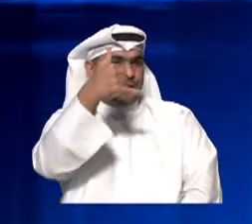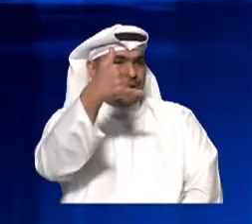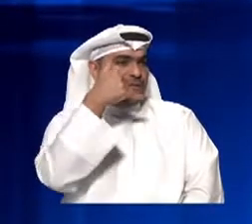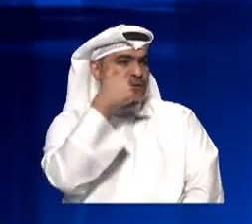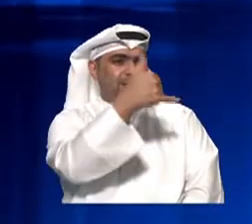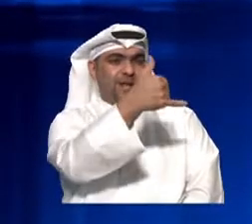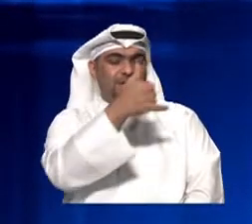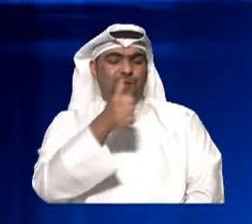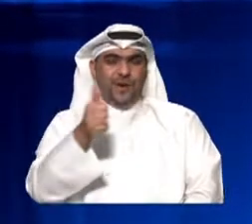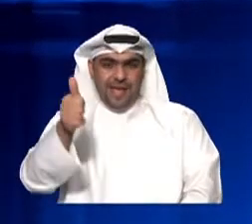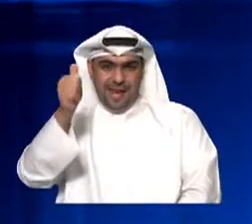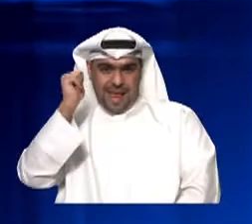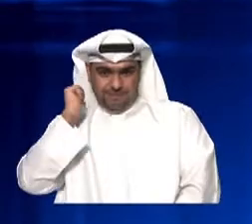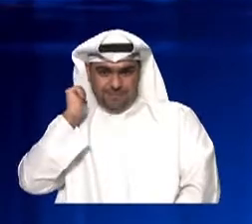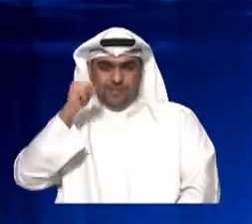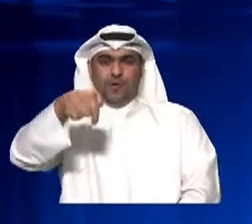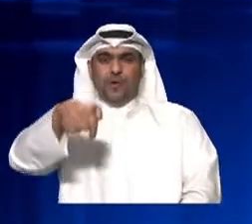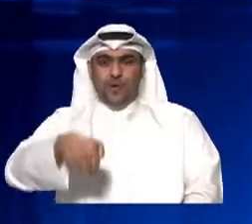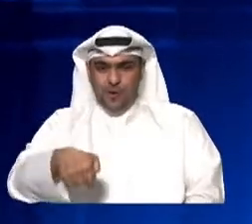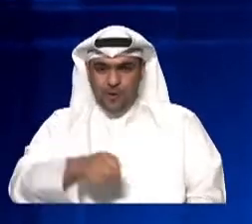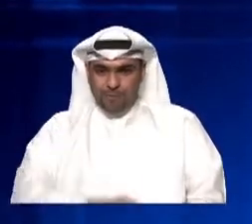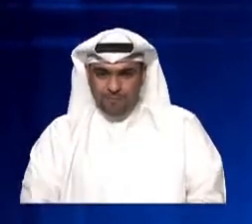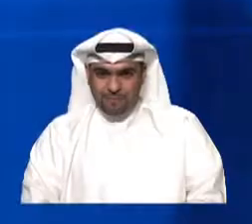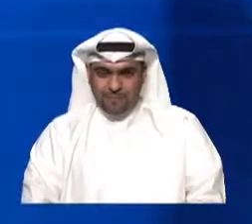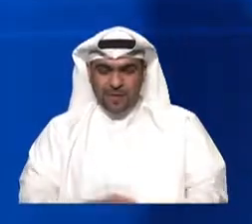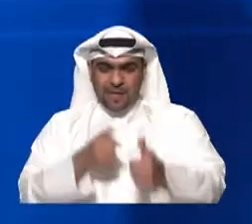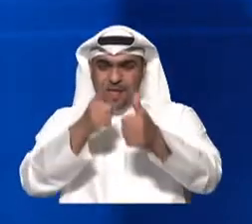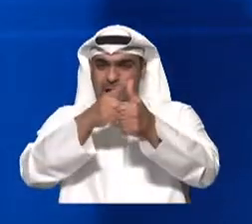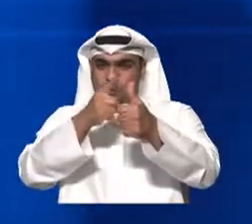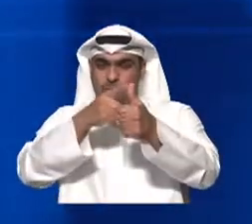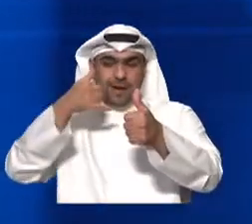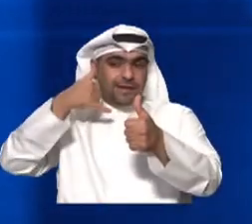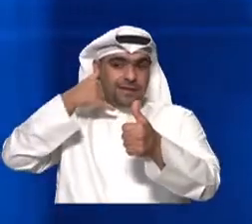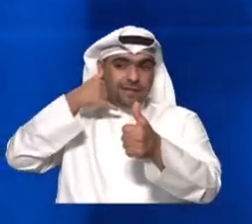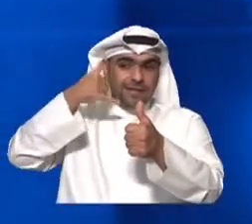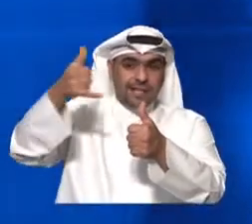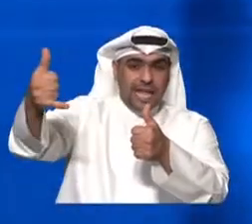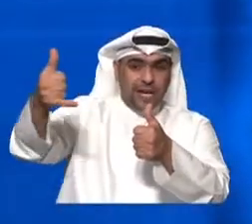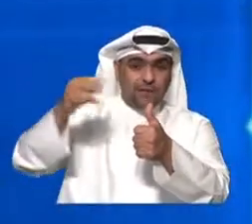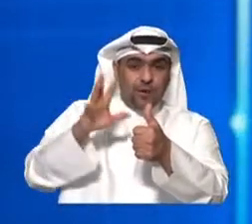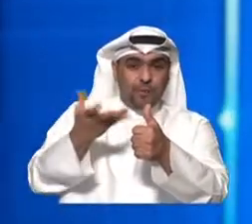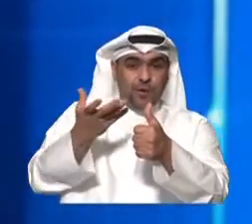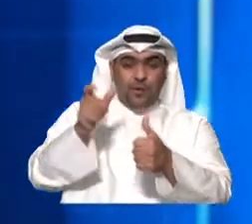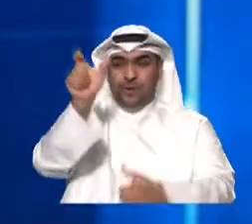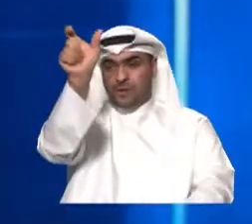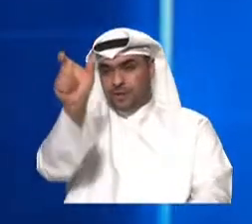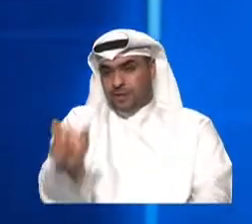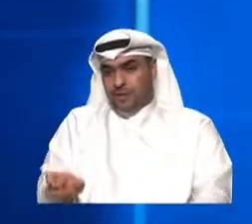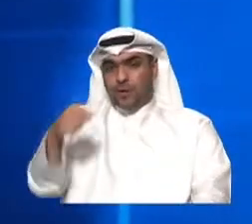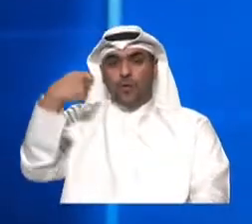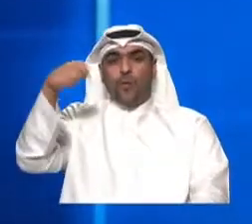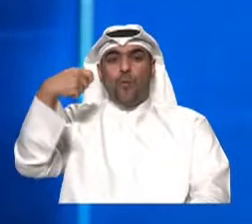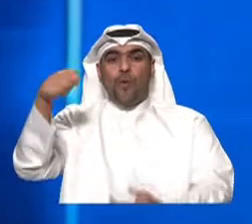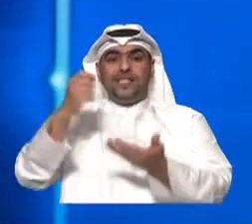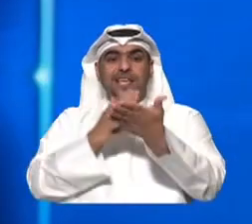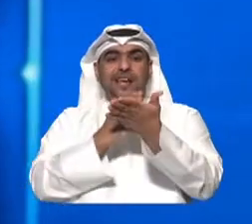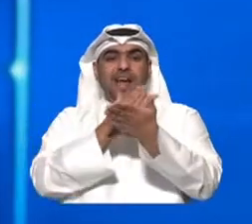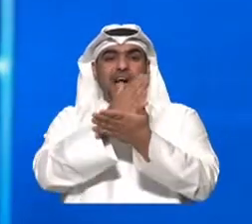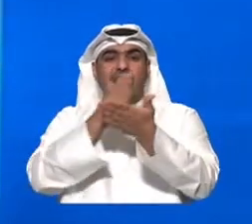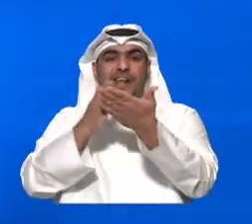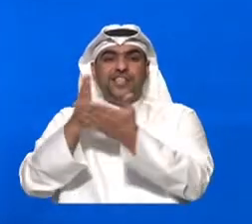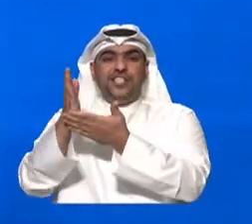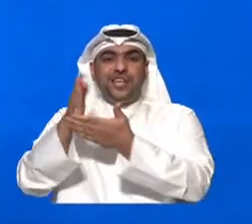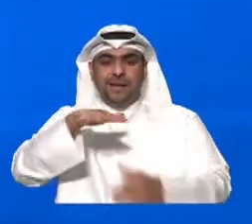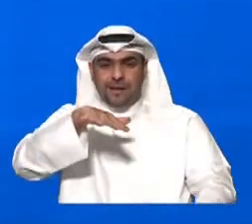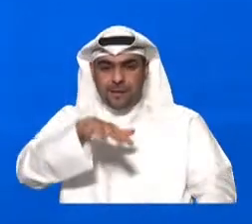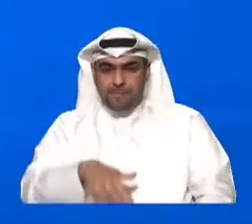الخميس مع كل من نائب رئيس مجلس الوزراء وزير خارجية دولة قطر الشقيقة، رئيس الدورة الحالية للمجلس الوزاري